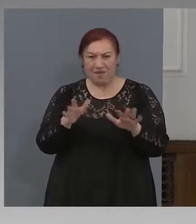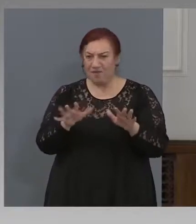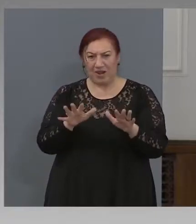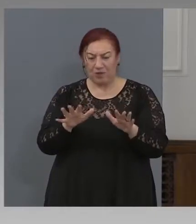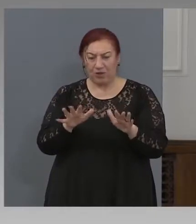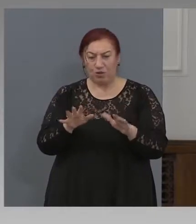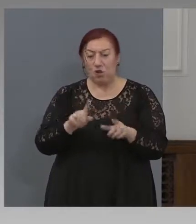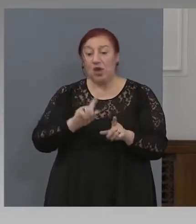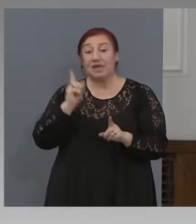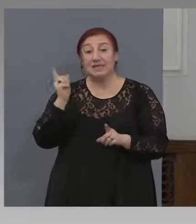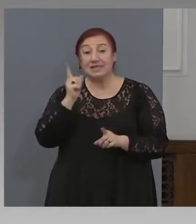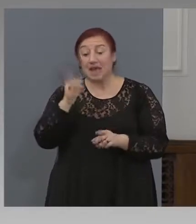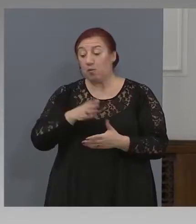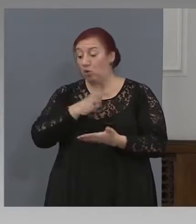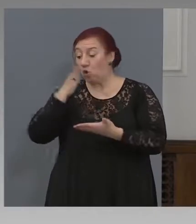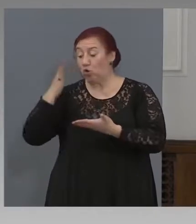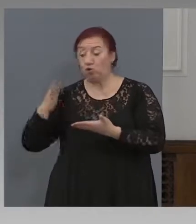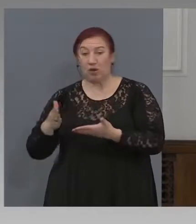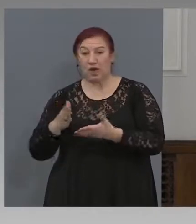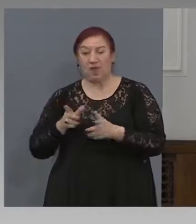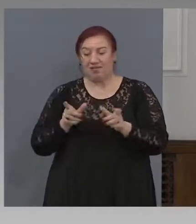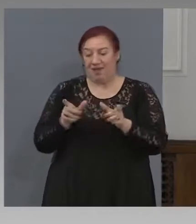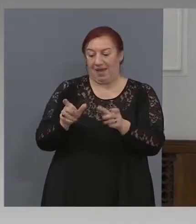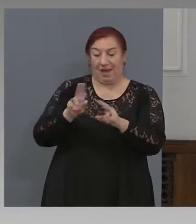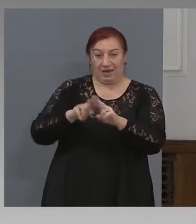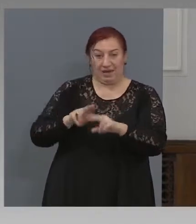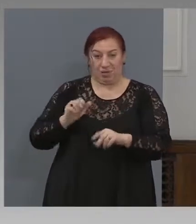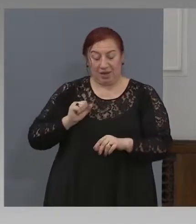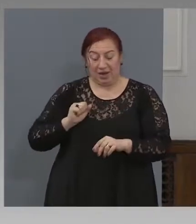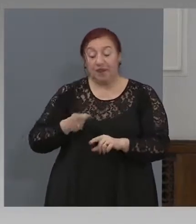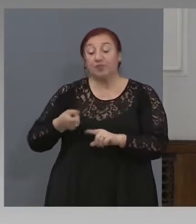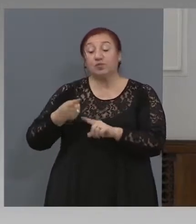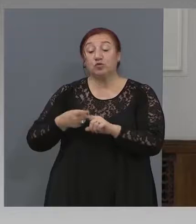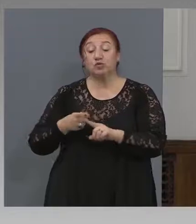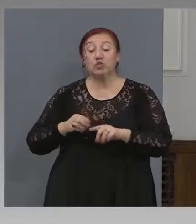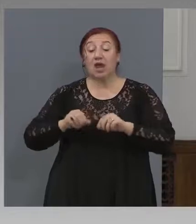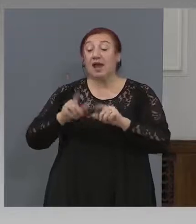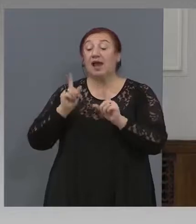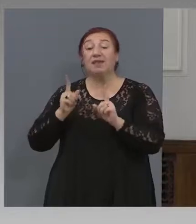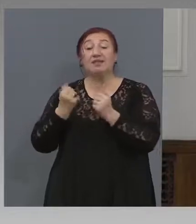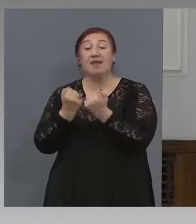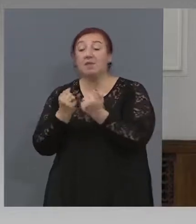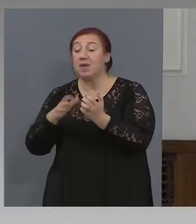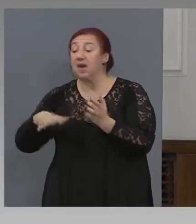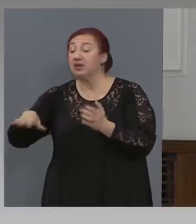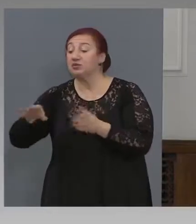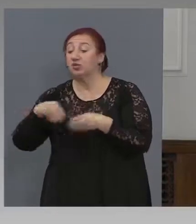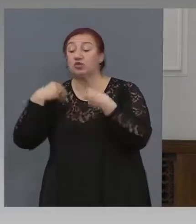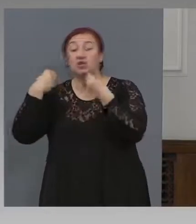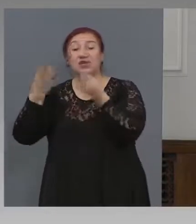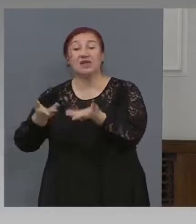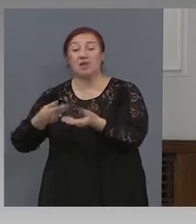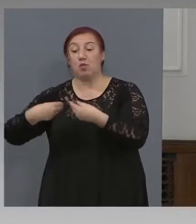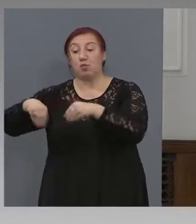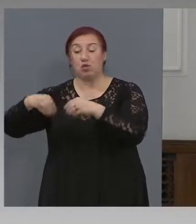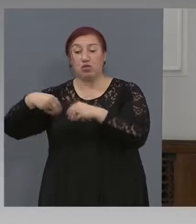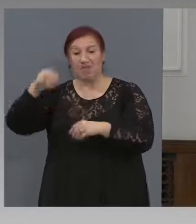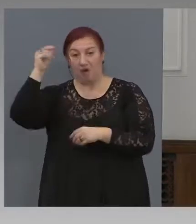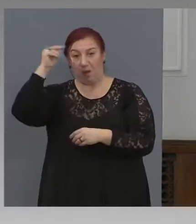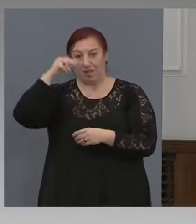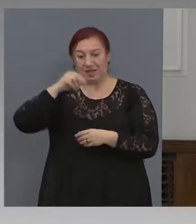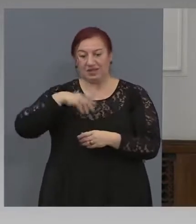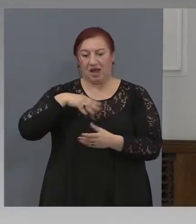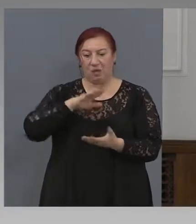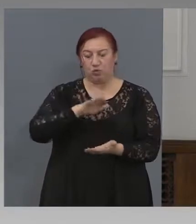се запазят и след това площите, на които ще се предлага българска продукция? На какъв принцип? На